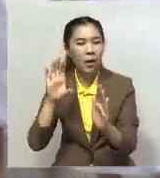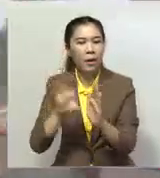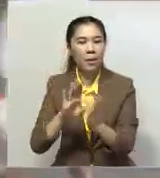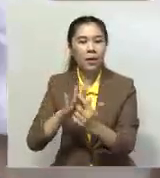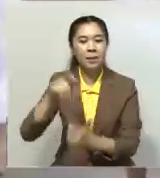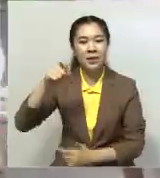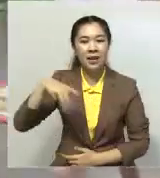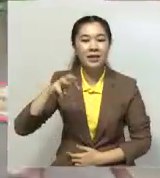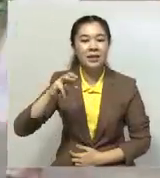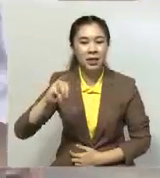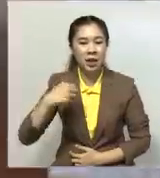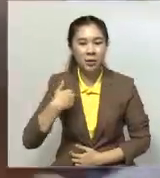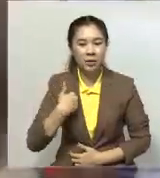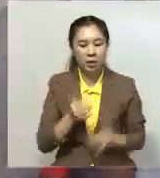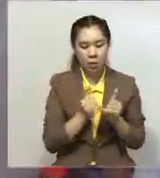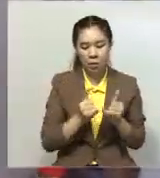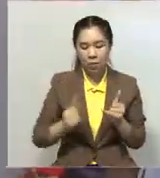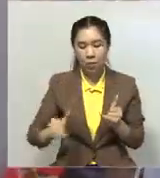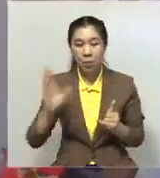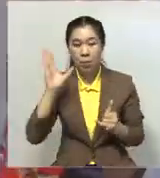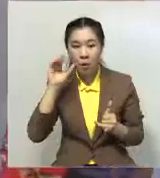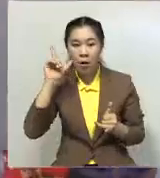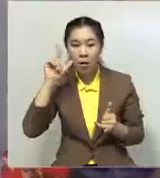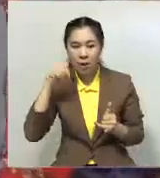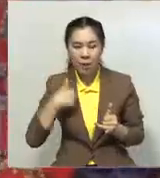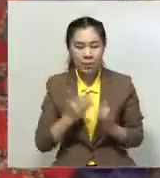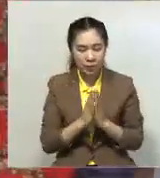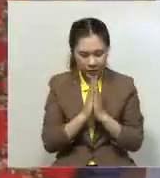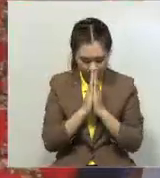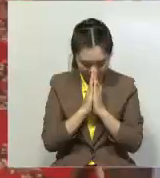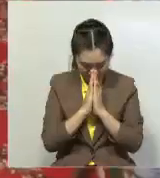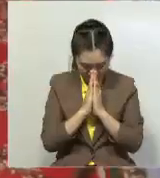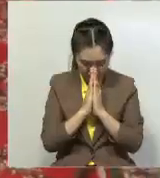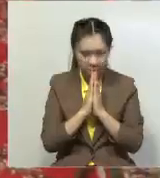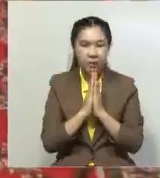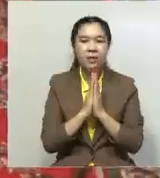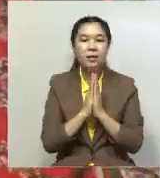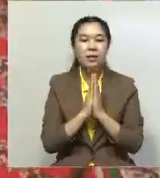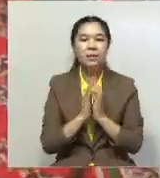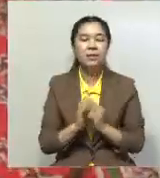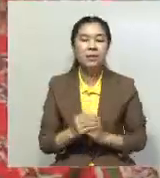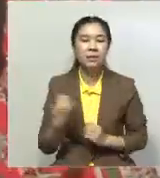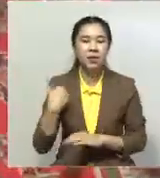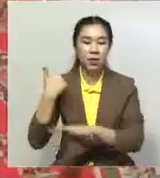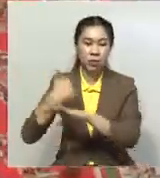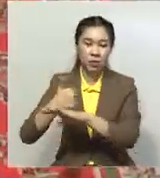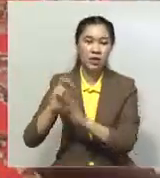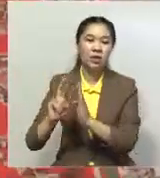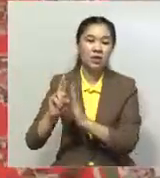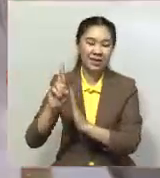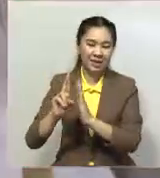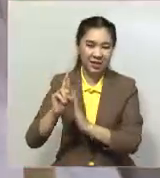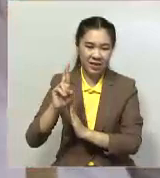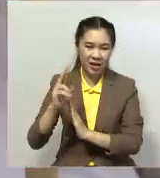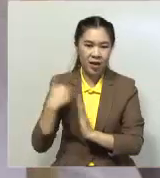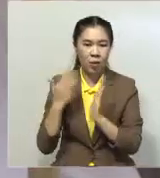ทำพิธีกราบลาพ่อแม่ญาติพี่น้องและผู้บริหารทีมหมูป่าทีมท็อกอะคาเดมี่รวมถึงผู้ว่าราชการจังหวัดเชียงรายและ